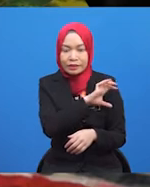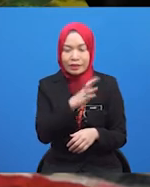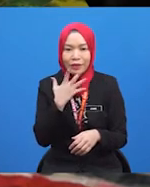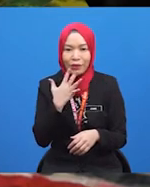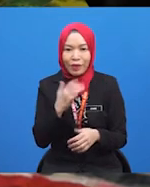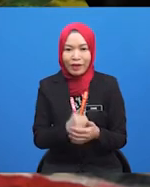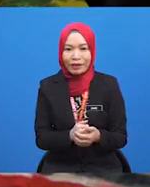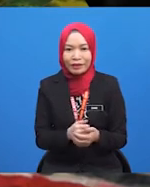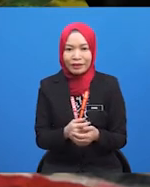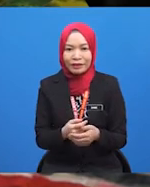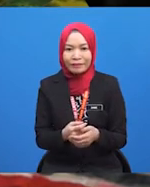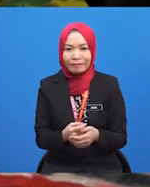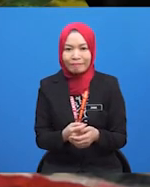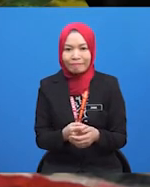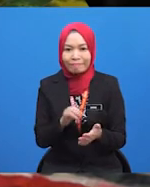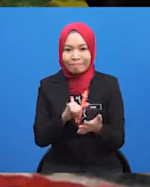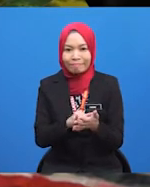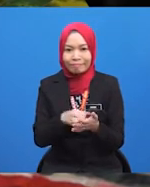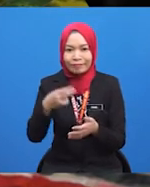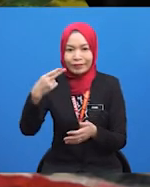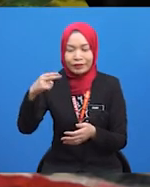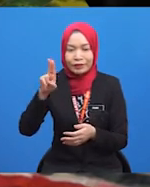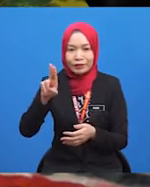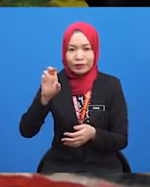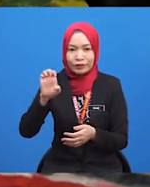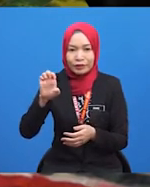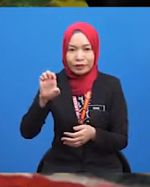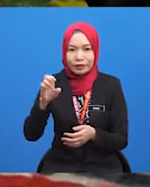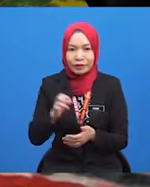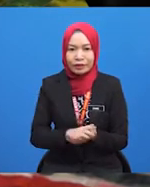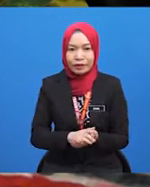Hue, H-U-E, Saturation dan Lightness.